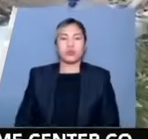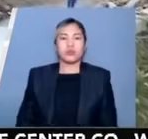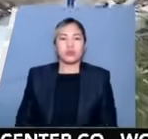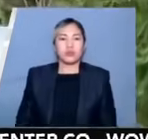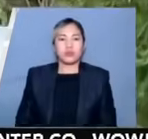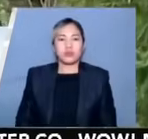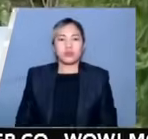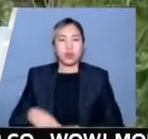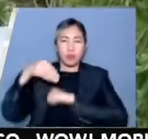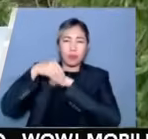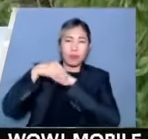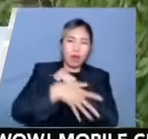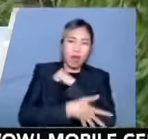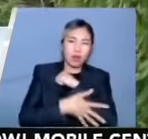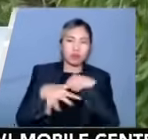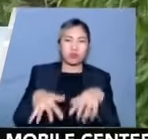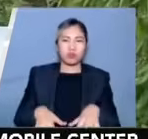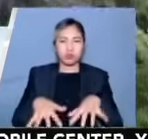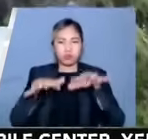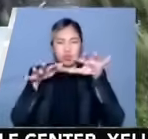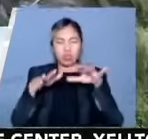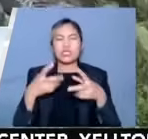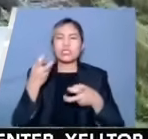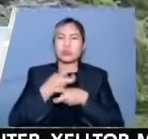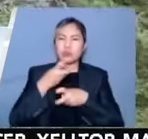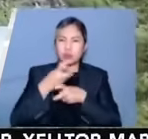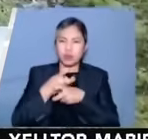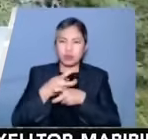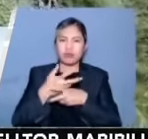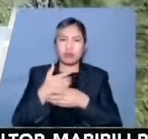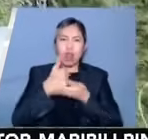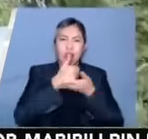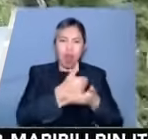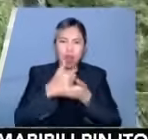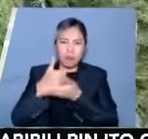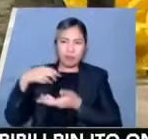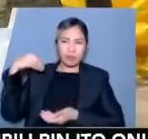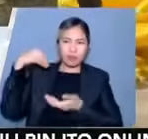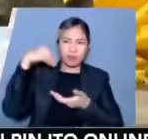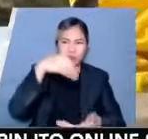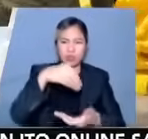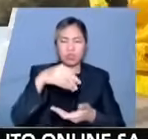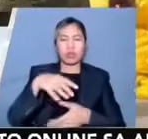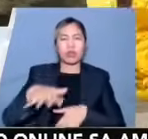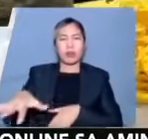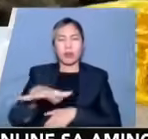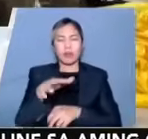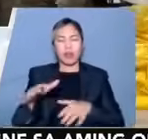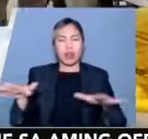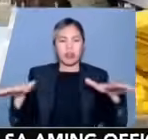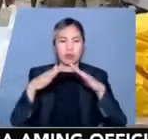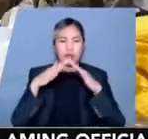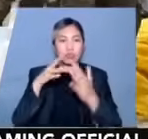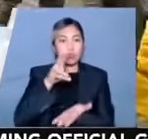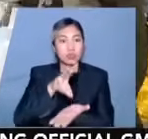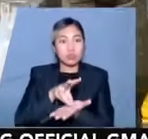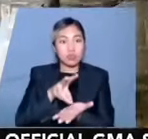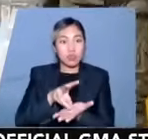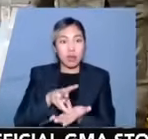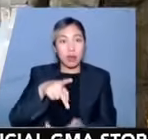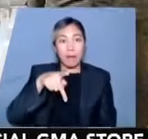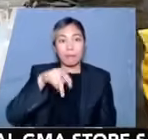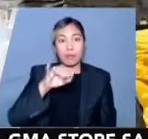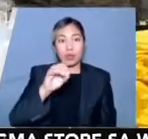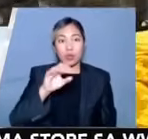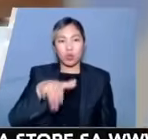pahirapan ang pag-aabot ng tulong sa ilang nasalanta sa Albay sa bayan ng pioduran Nauwi pa sa engkwentro ang relief